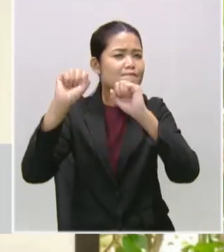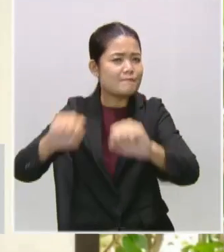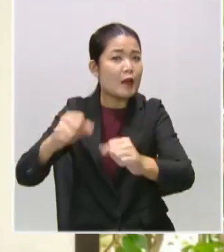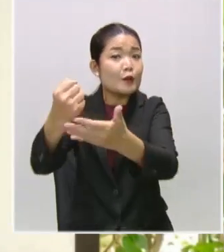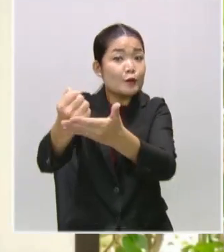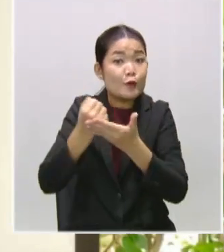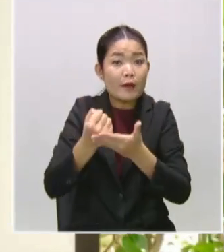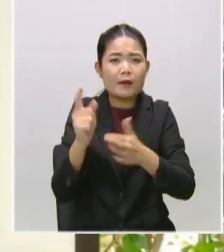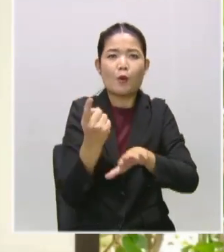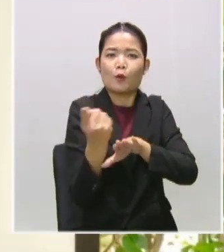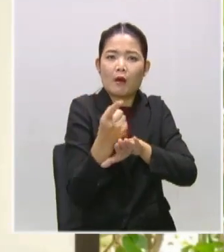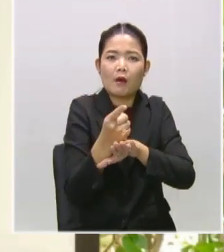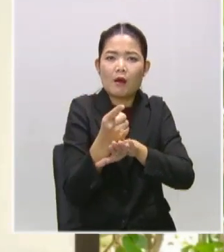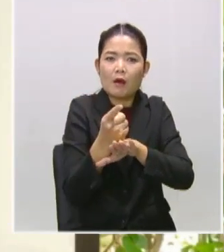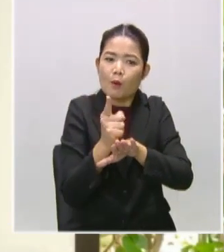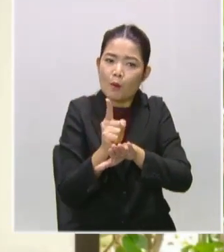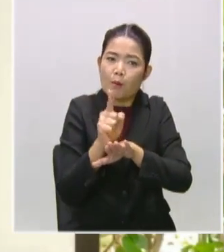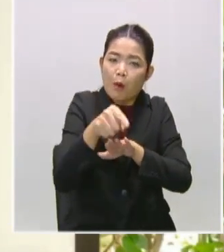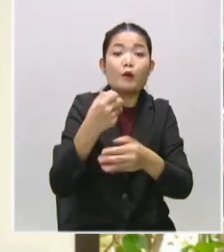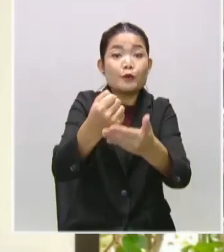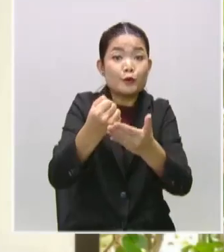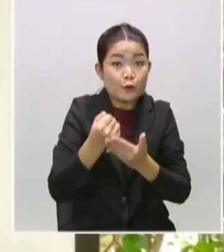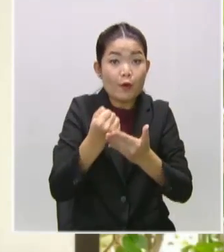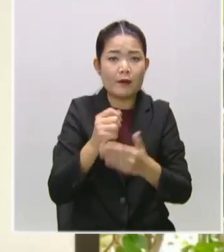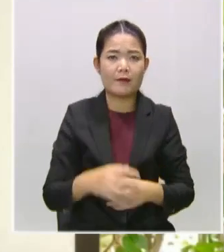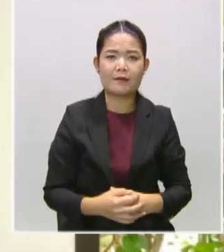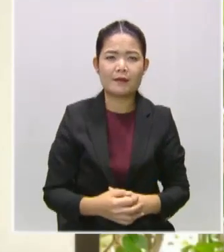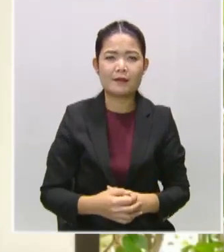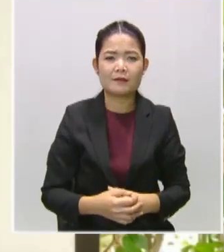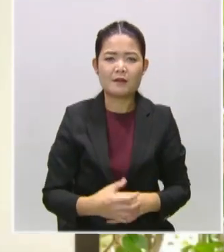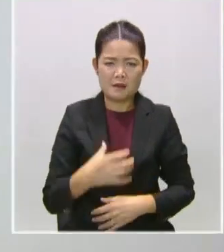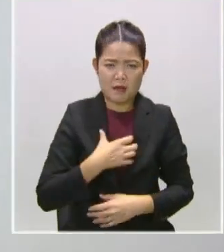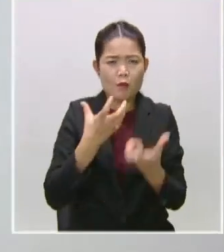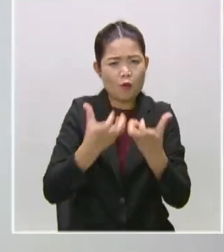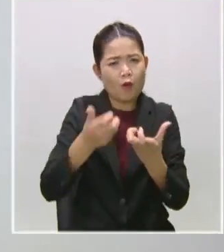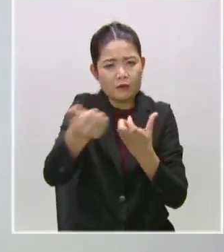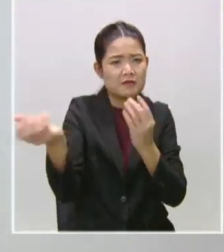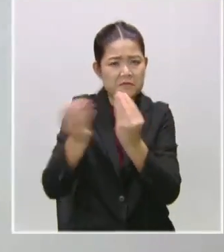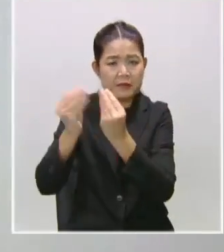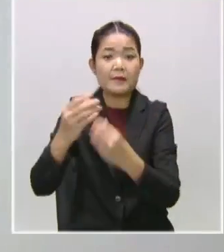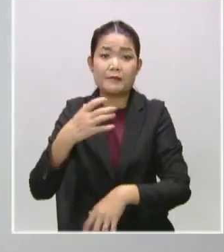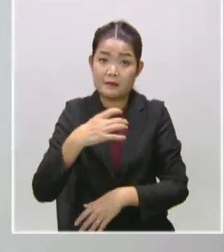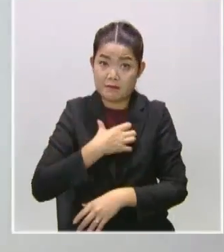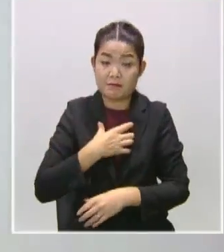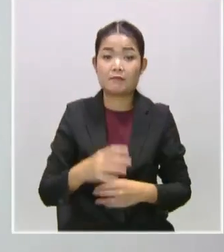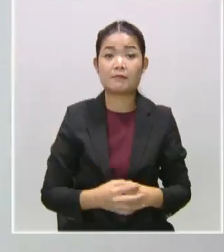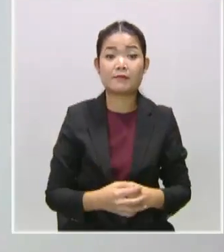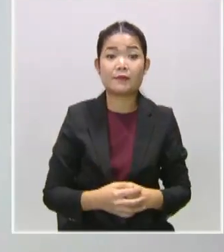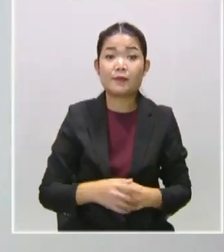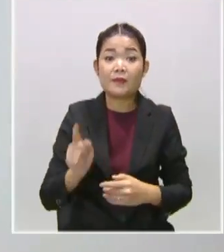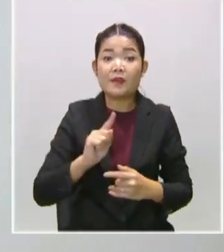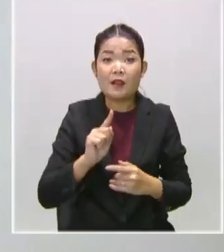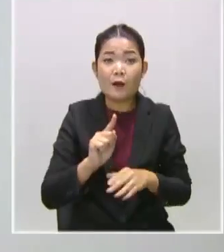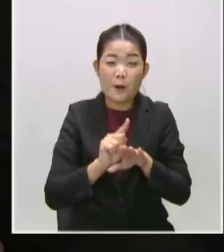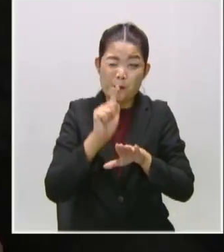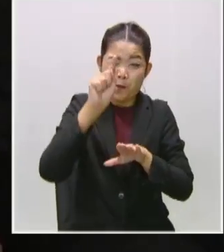จส่งรถถังหนักมาช่วยยูเครนค่ะแต่ก็ระบุด้วยนะคะว่ายังคงต้องการอาวุธยุทโธปกรณ์เพิ่มขึ้นอีกนั่นก็รวมถึงขีปนาวุธพิสั